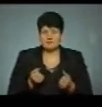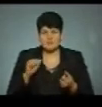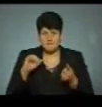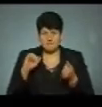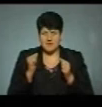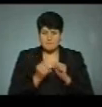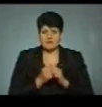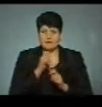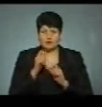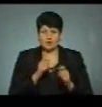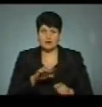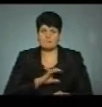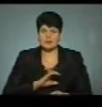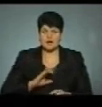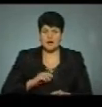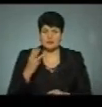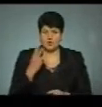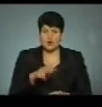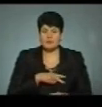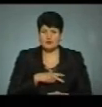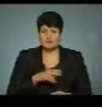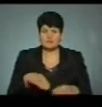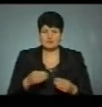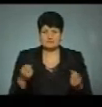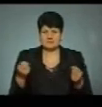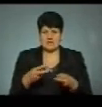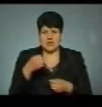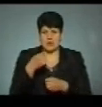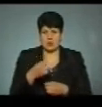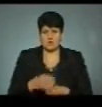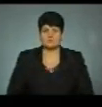подарунки, медалі, а 3 переможців нагородять спеціальними кубками.